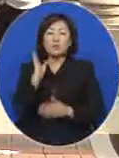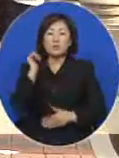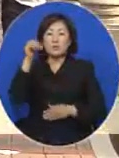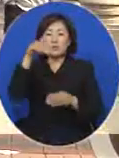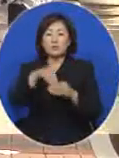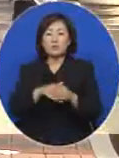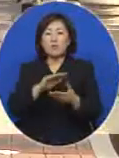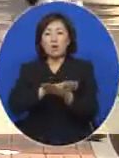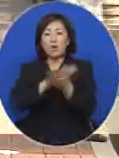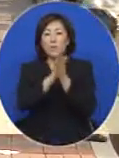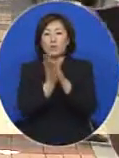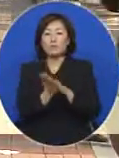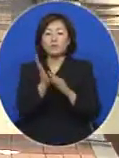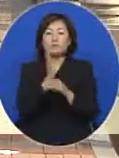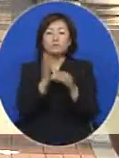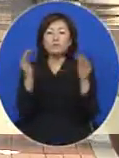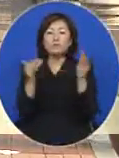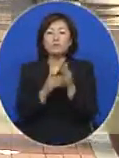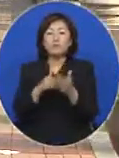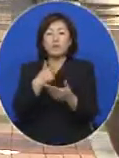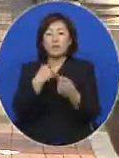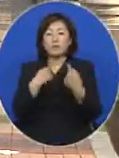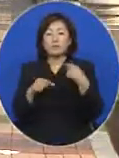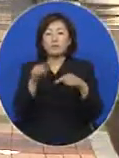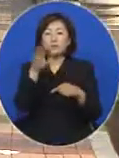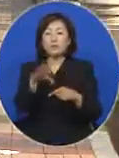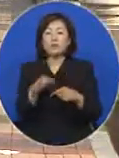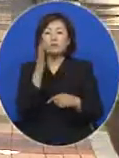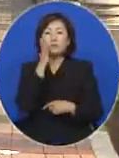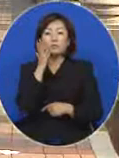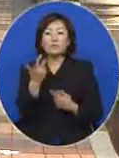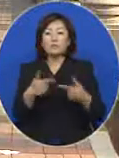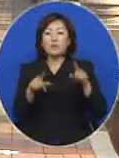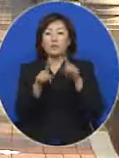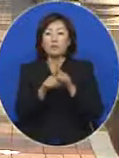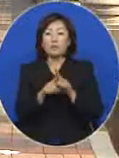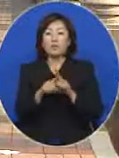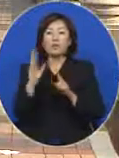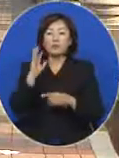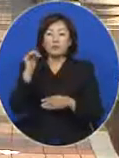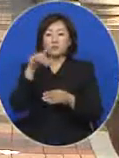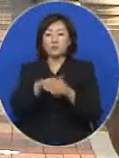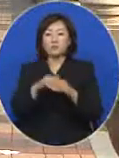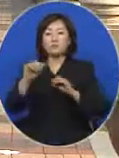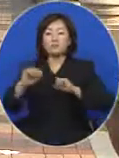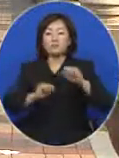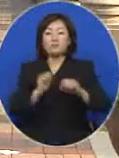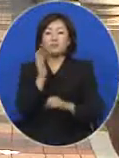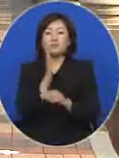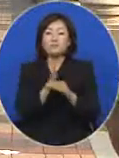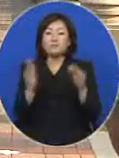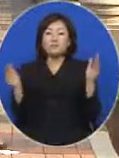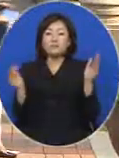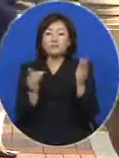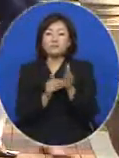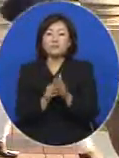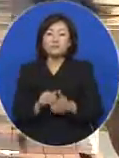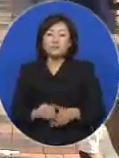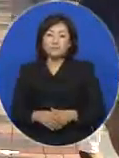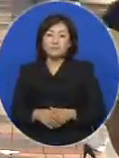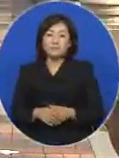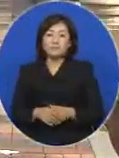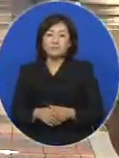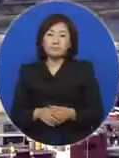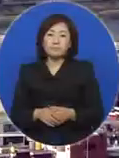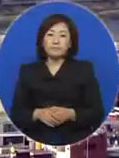조직으로 탈바꿈하고 있는 가운데 지역정가도 대선 조직정비에 박차를 가하고 있습니다. UBC 뉴스